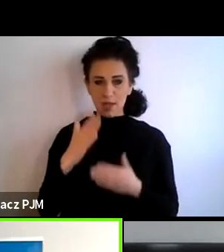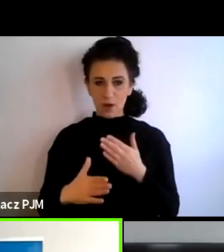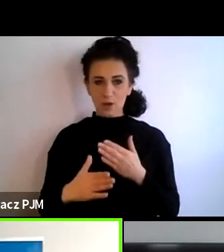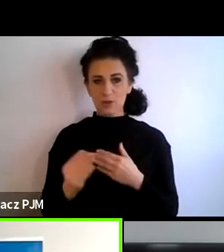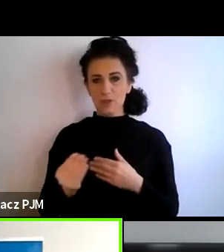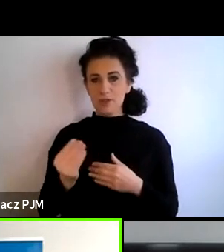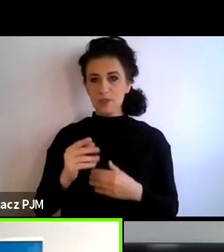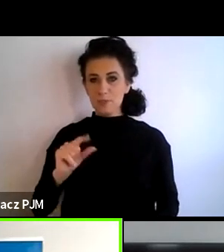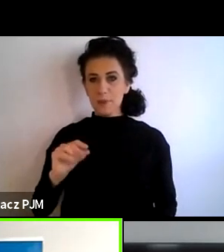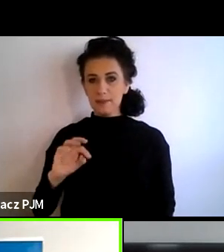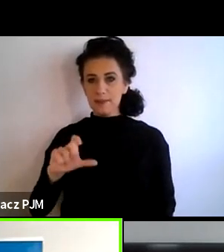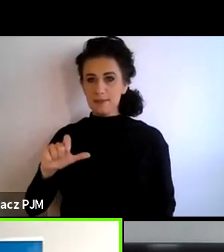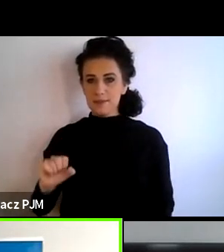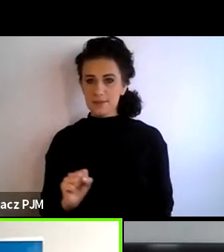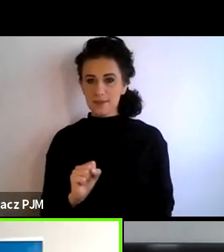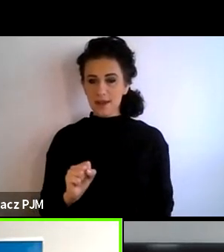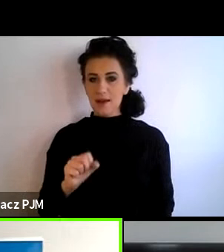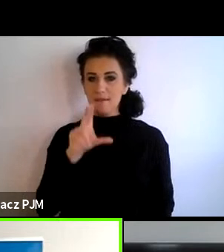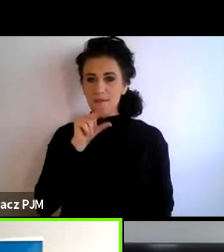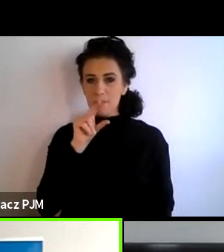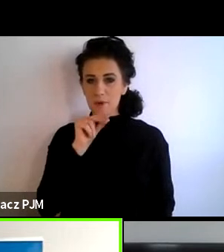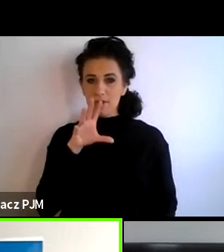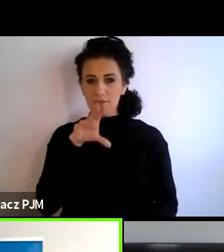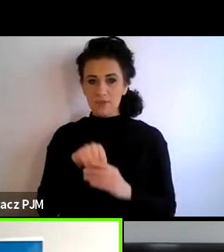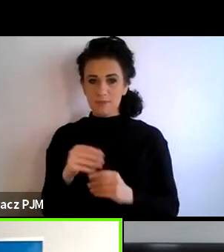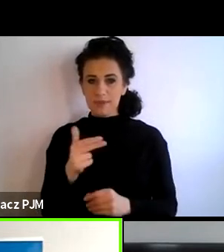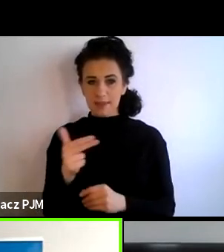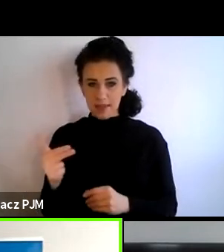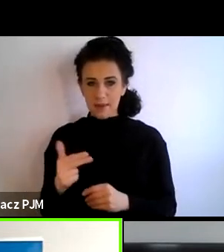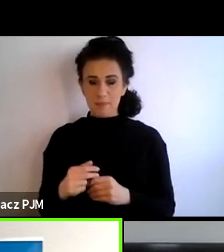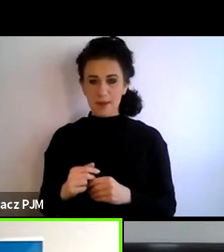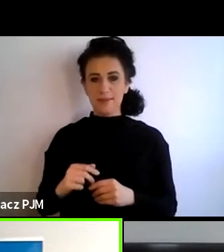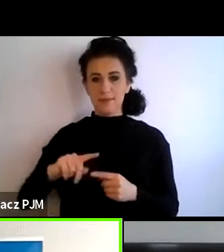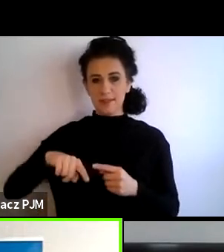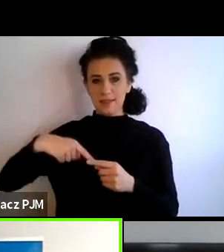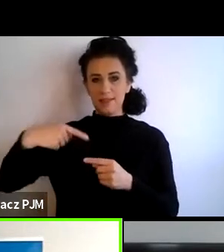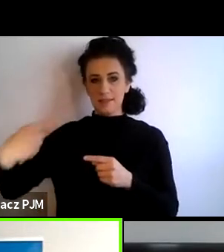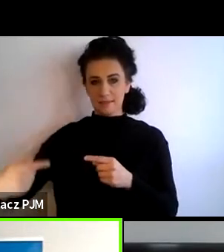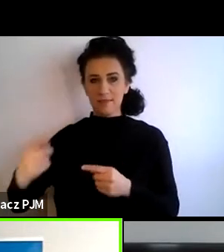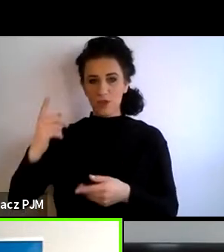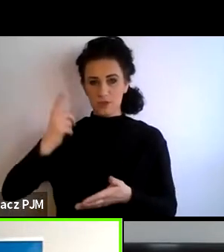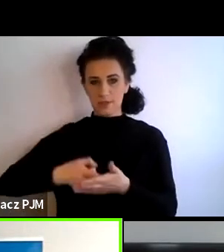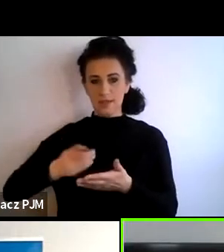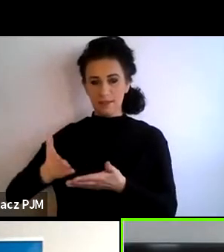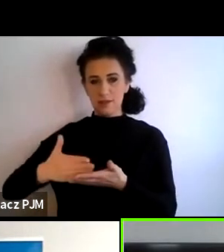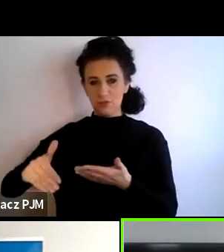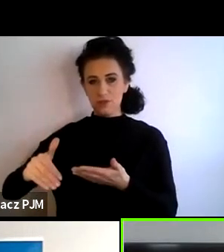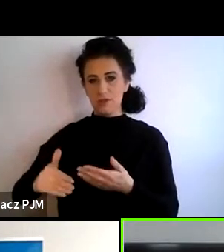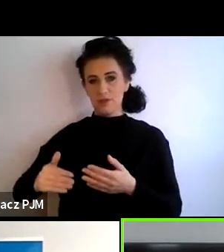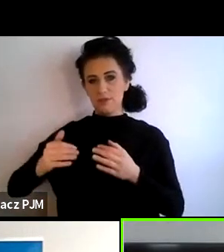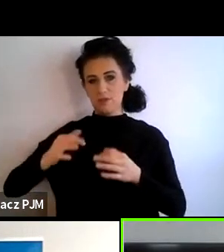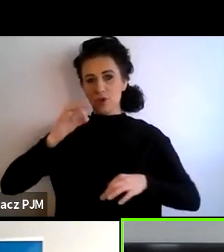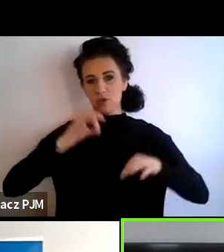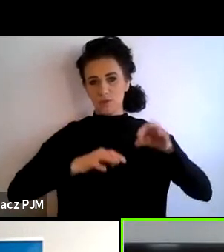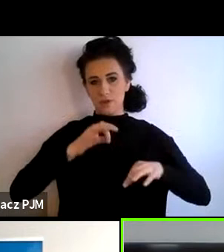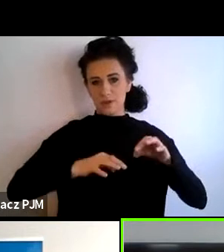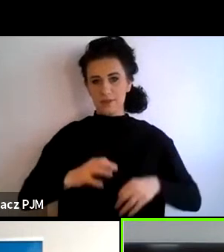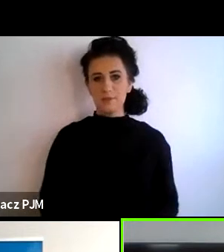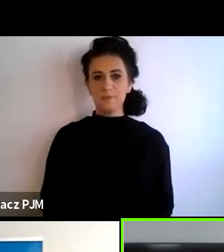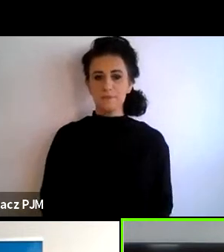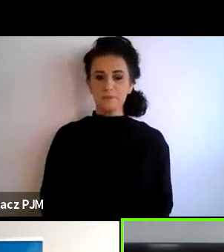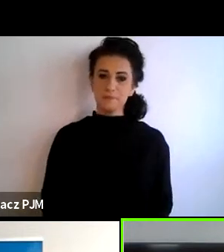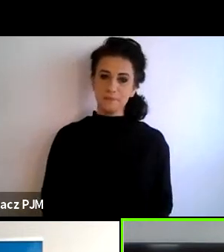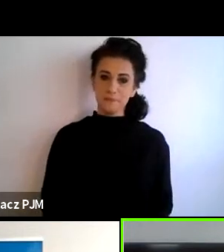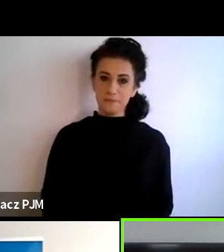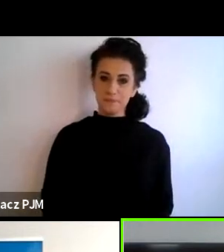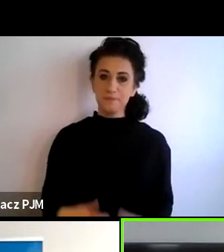jeszcze jedna wypowiedź w tym temacie, zanim przejdziemy do ostatniej części. Dzień dobry Państwu.